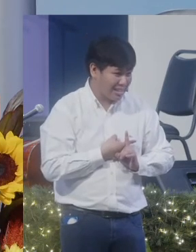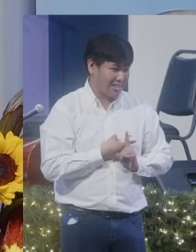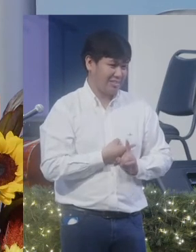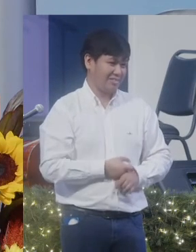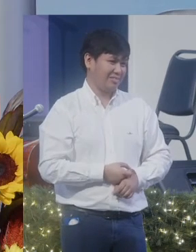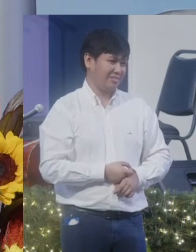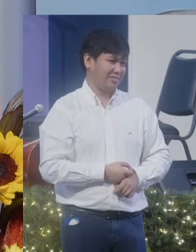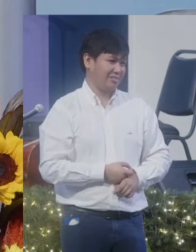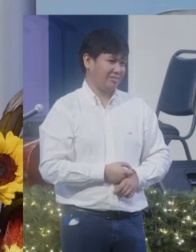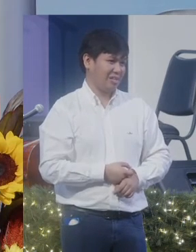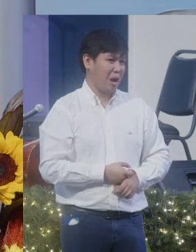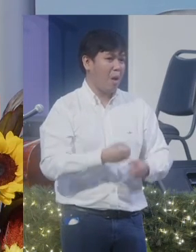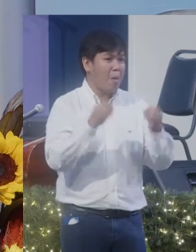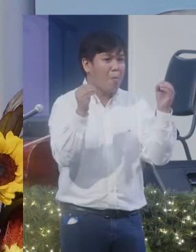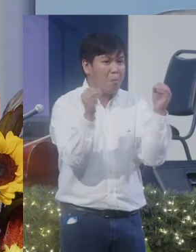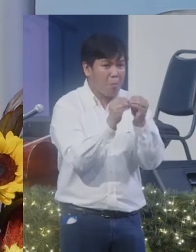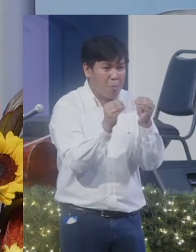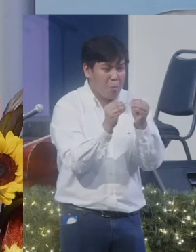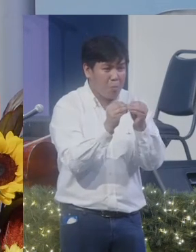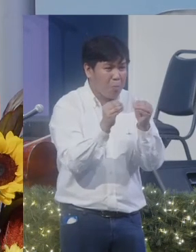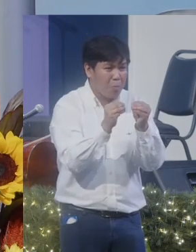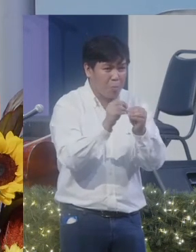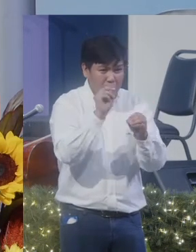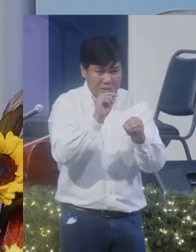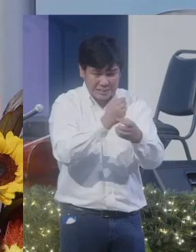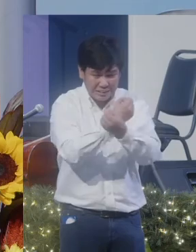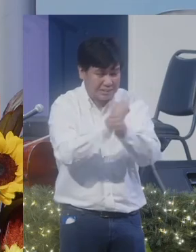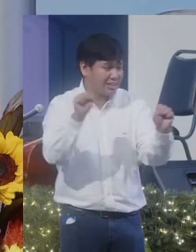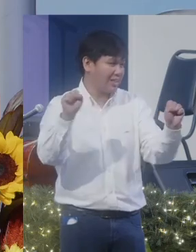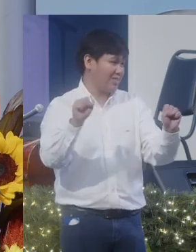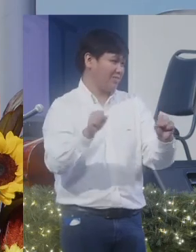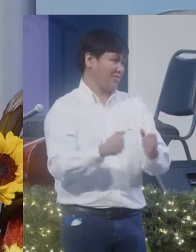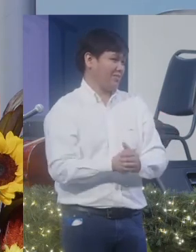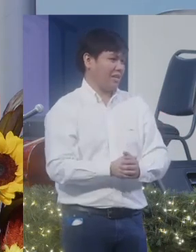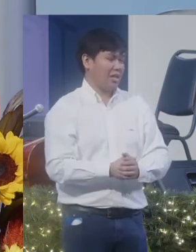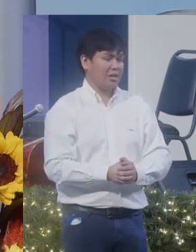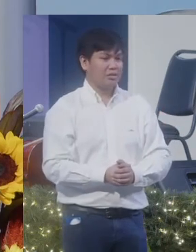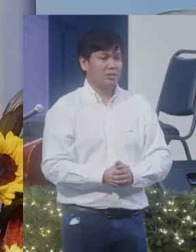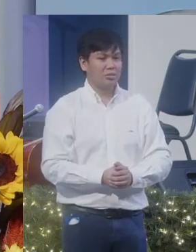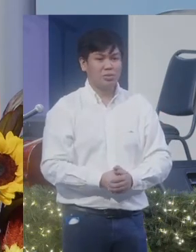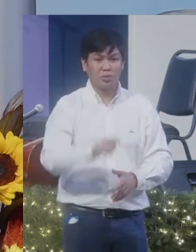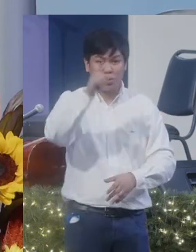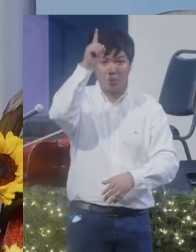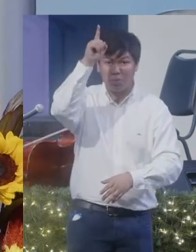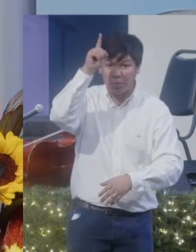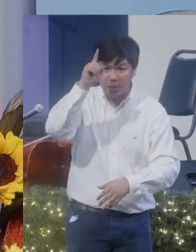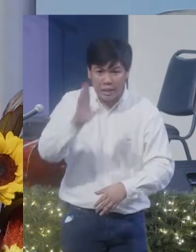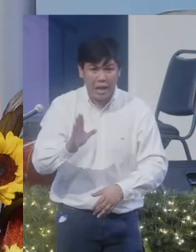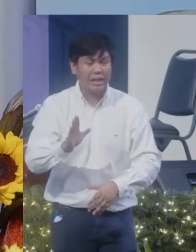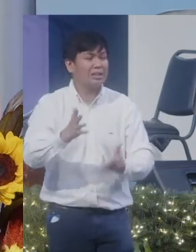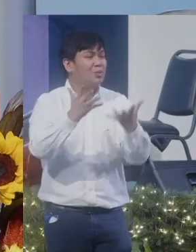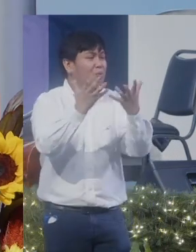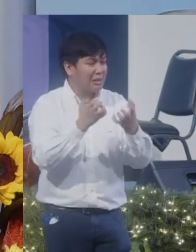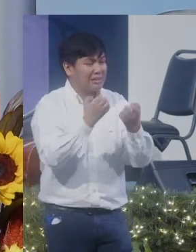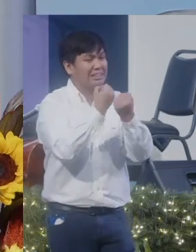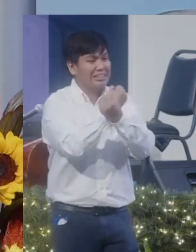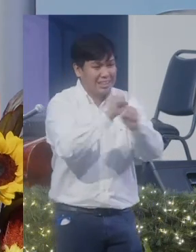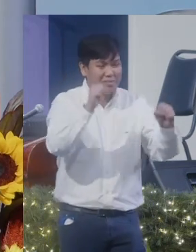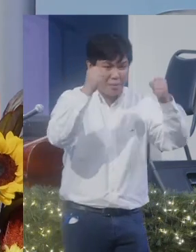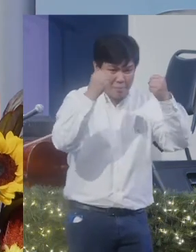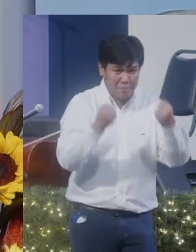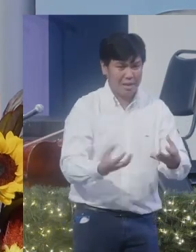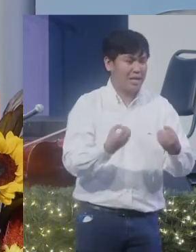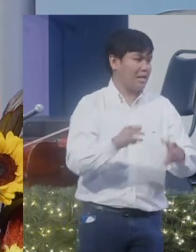Sa huli, ang kadakilaan ng ating Panginoon ay mula sa kanyang pagnanasang iligtas ang lahat nang